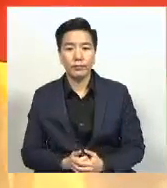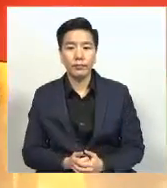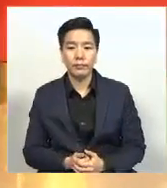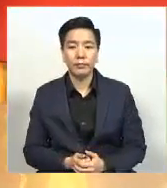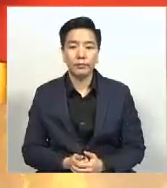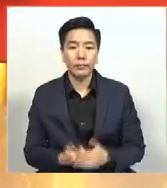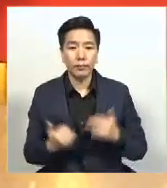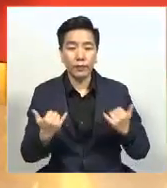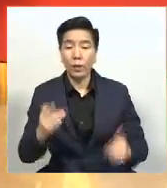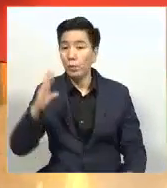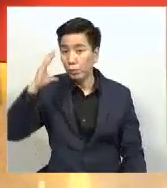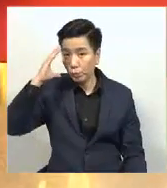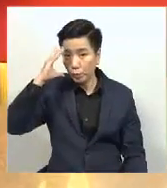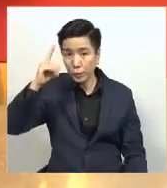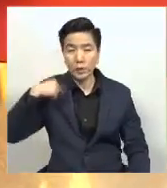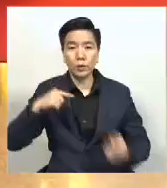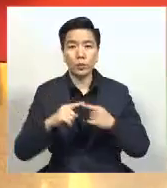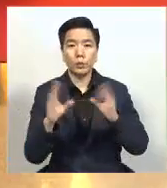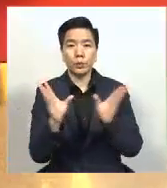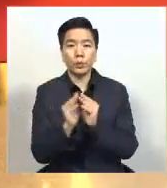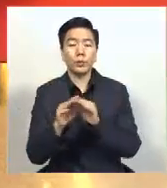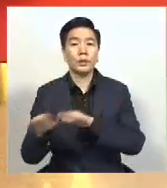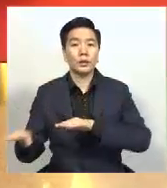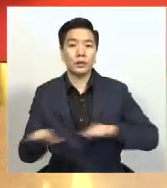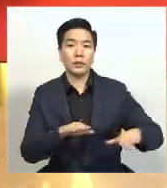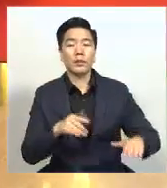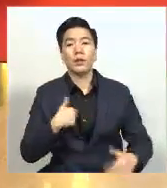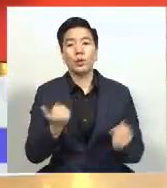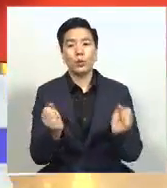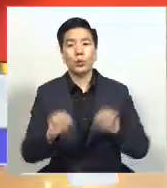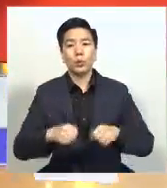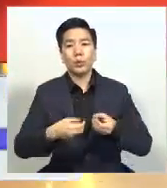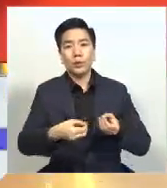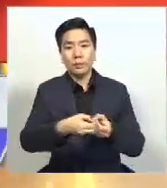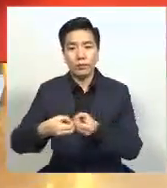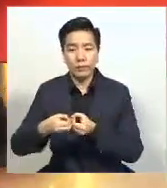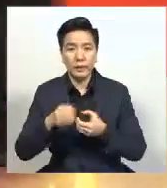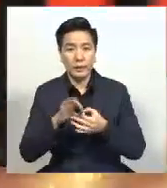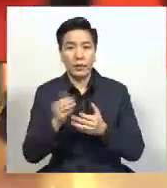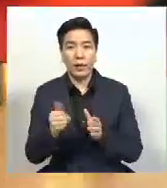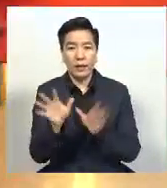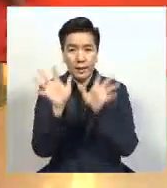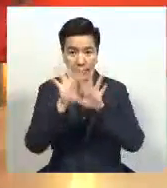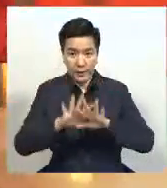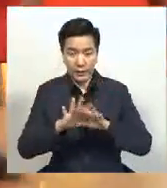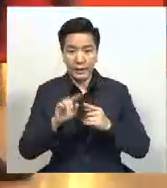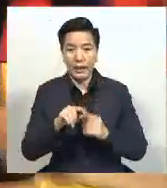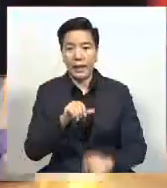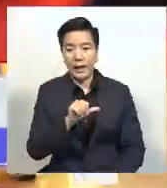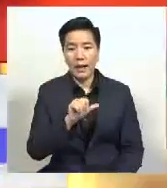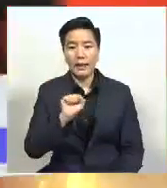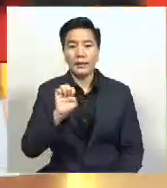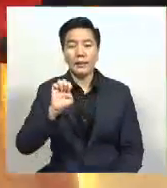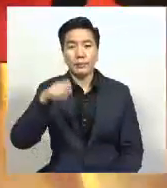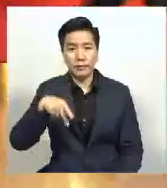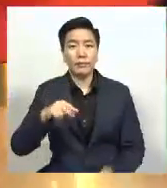ค่ะและสำหรับในวันพรุ่งนี้นะคะจะมีการประชุมเตรียมการรัฐมนตรีความตกลงหุ้นส่วนทางเศรษฐกิจระดับภูมิภาคหรือที่เรียกว่าอาเซบค่ะเพื่อ